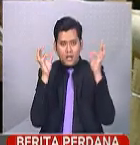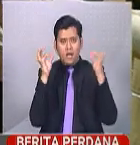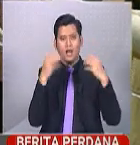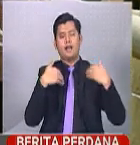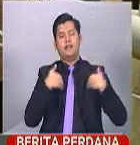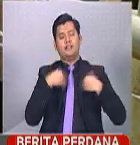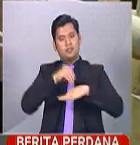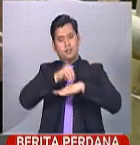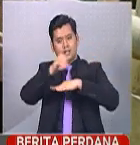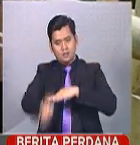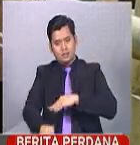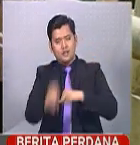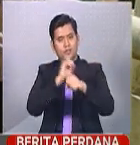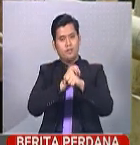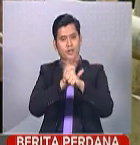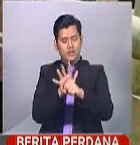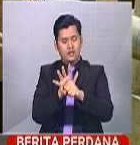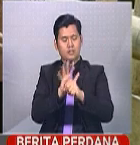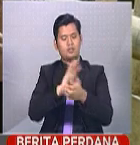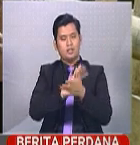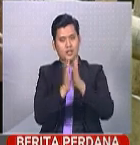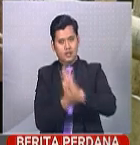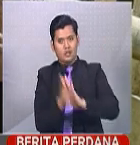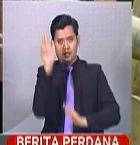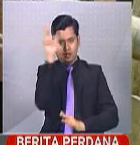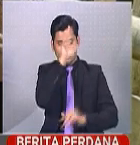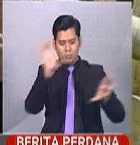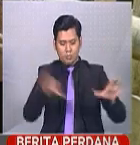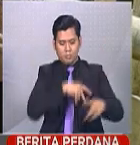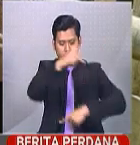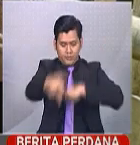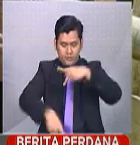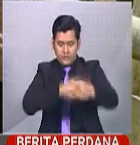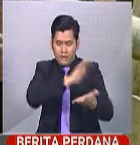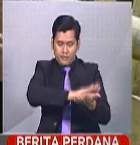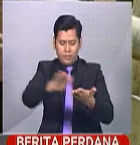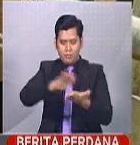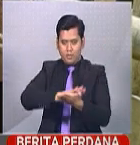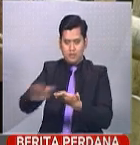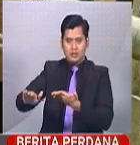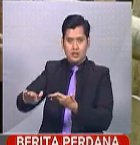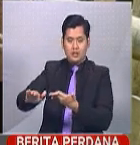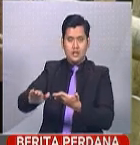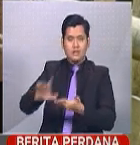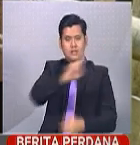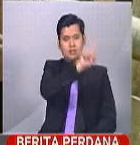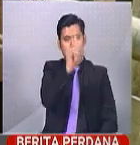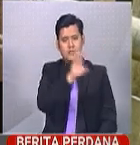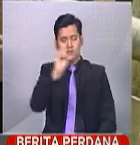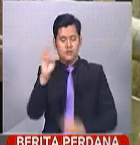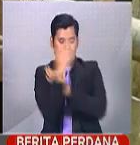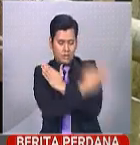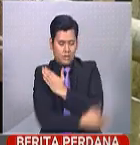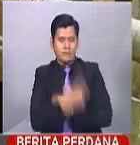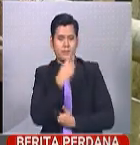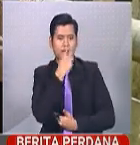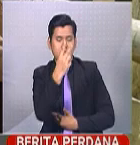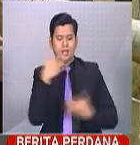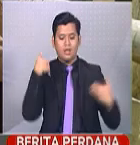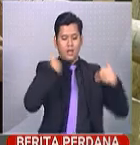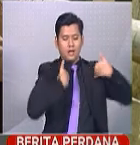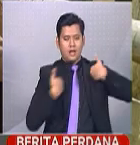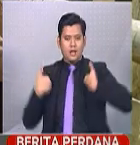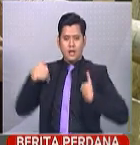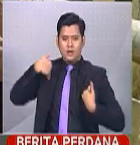pada hari ini kerajaan telah mengambil itu untuk melakukan proses sanitasi dijuluki other bagi memastikan hewan-hewan